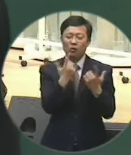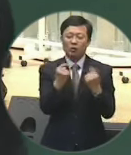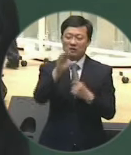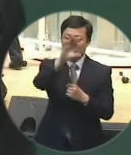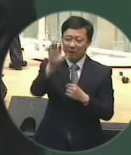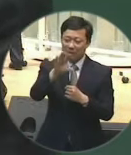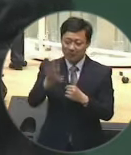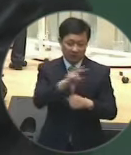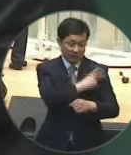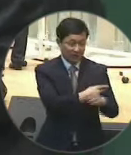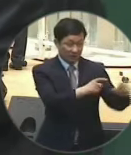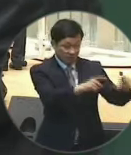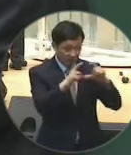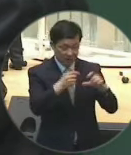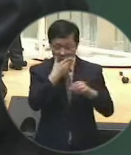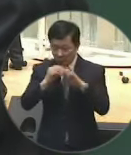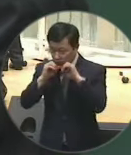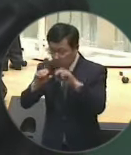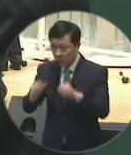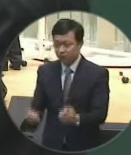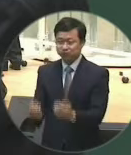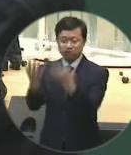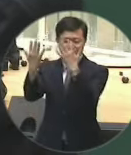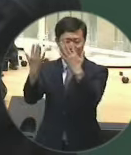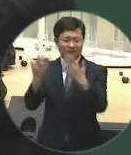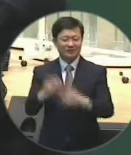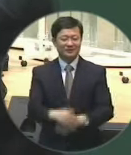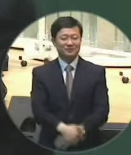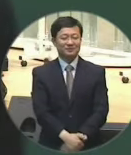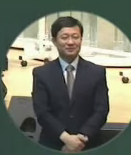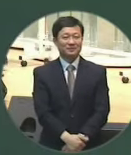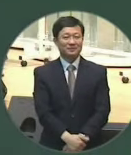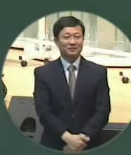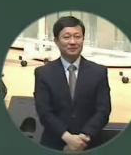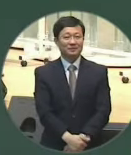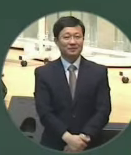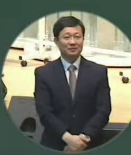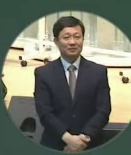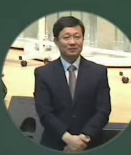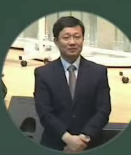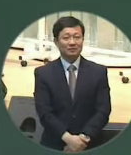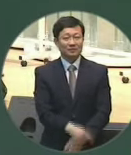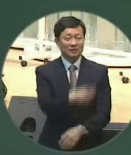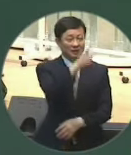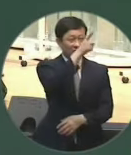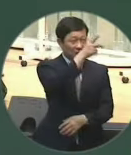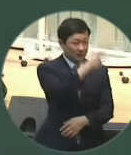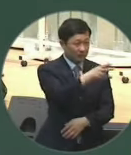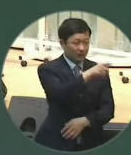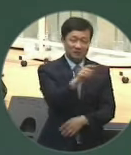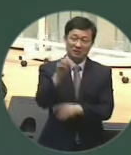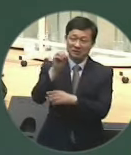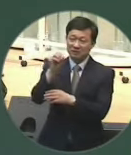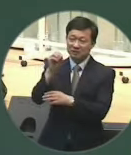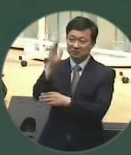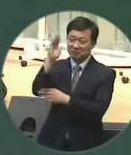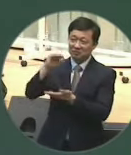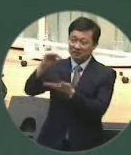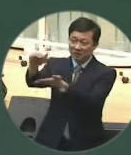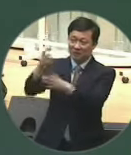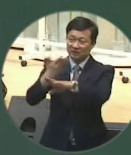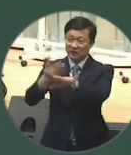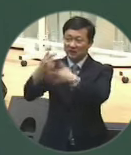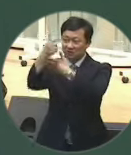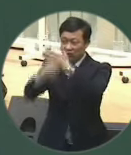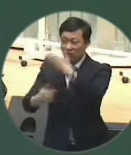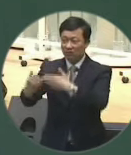Moody or Wesley, all of them faced the same things. 그러면 제가 이 얘기하는 걸 들으면 많은